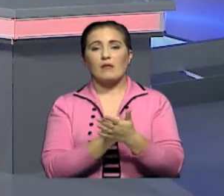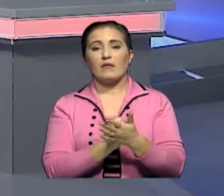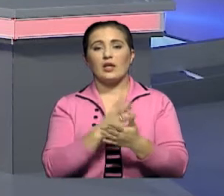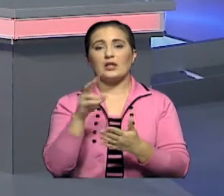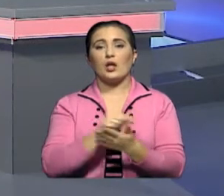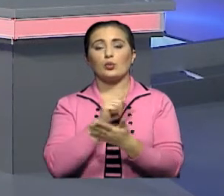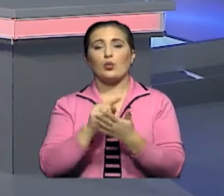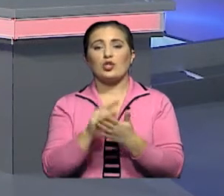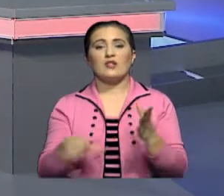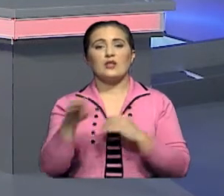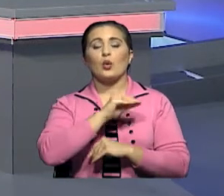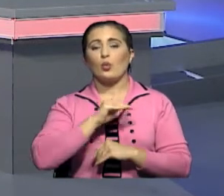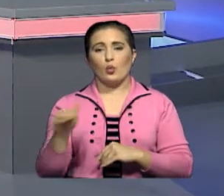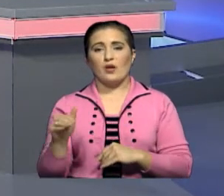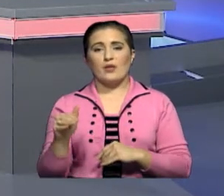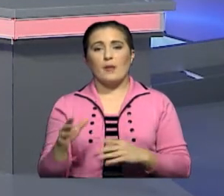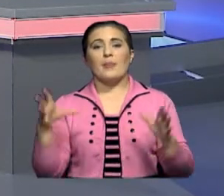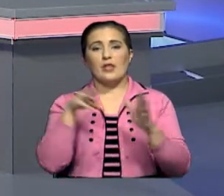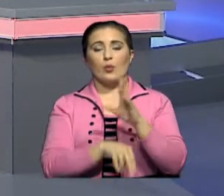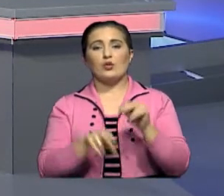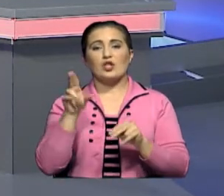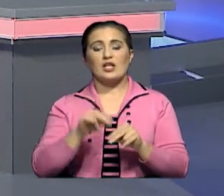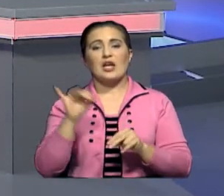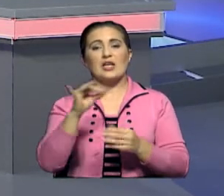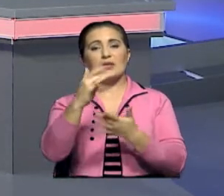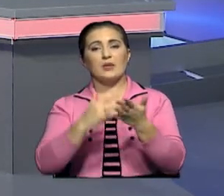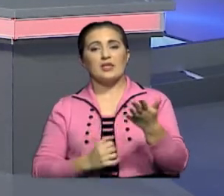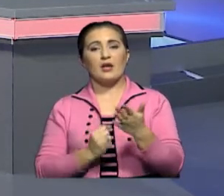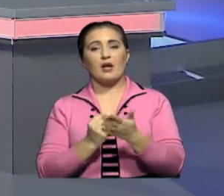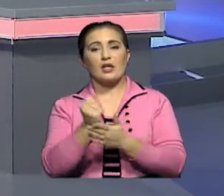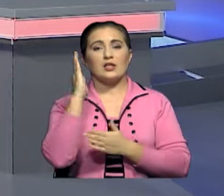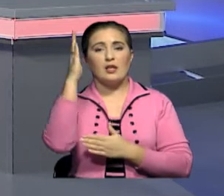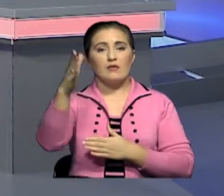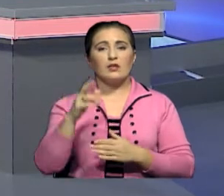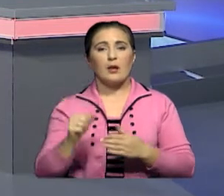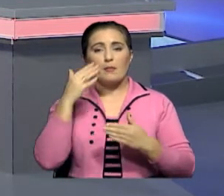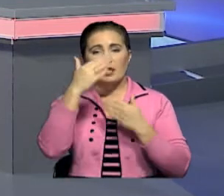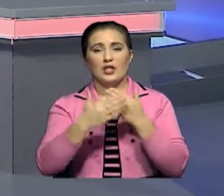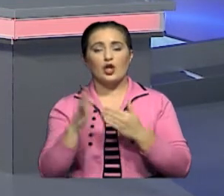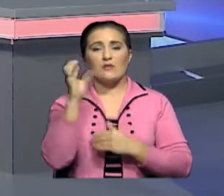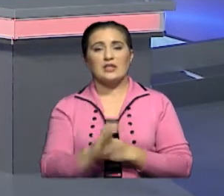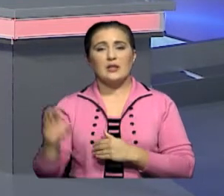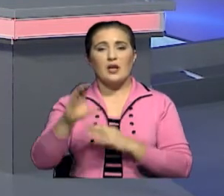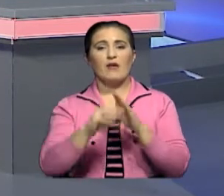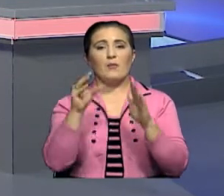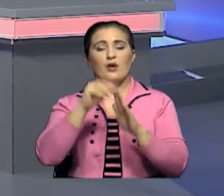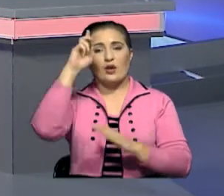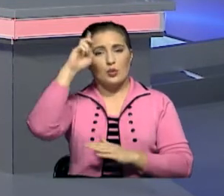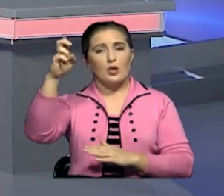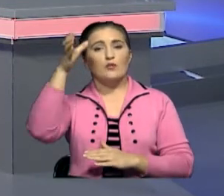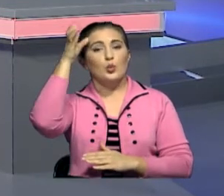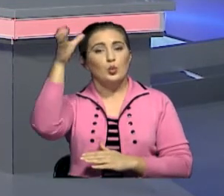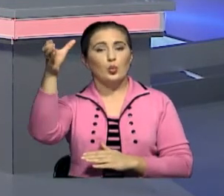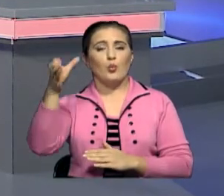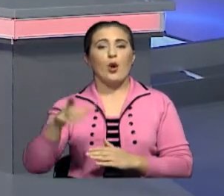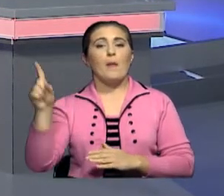всех уровней в том числе и списки кандидатов на предстоящие в сентябре выборы в государственную думу пока